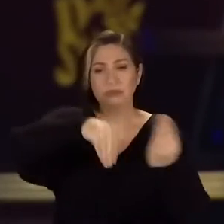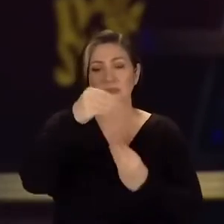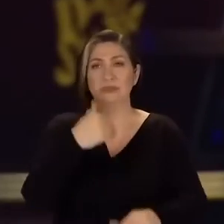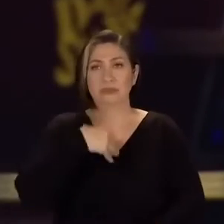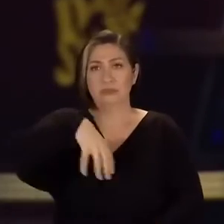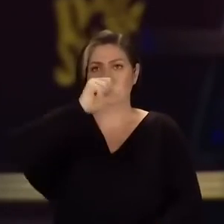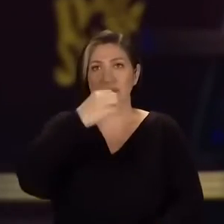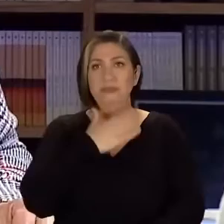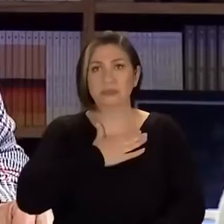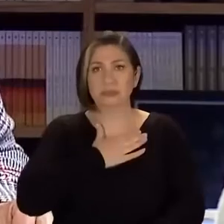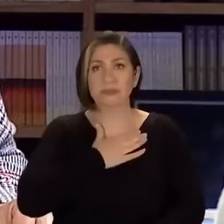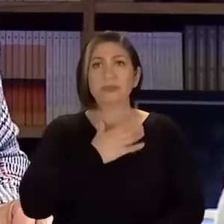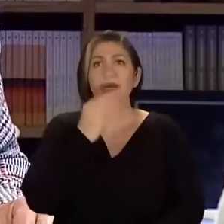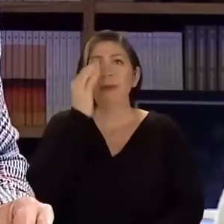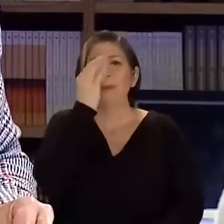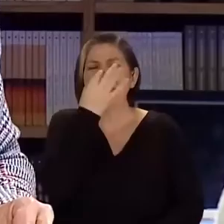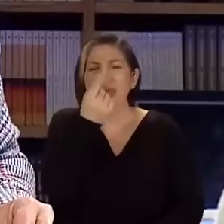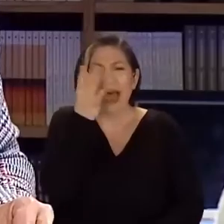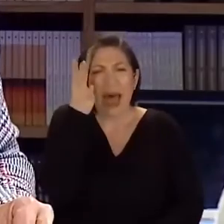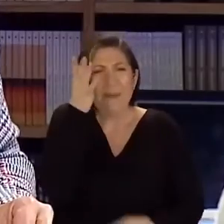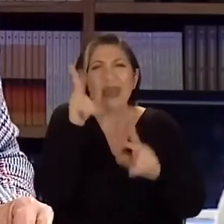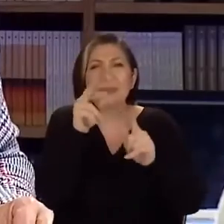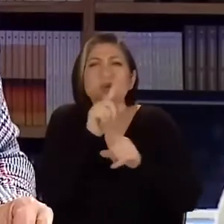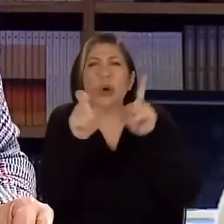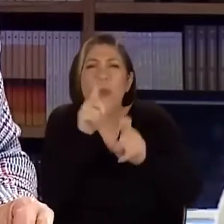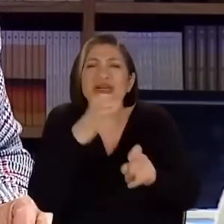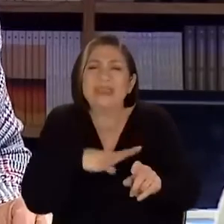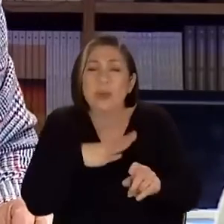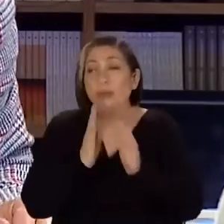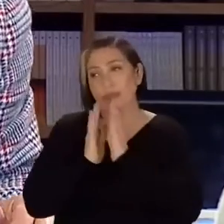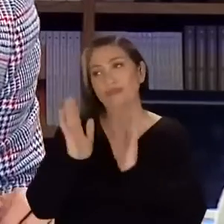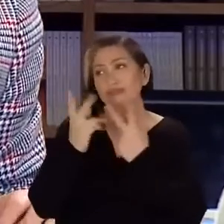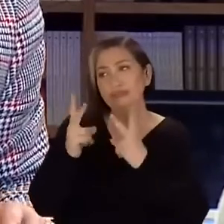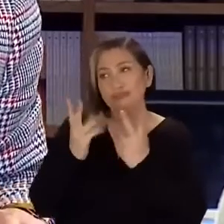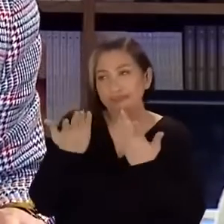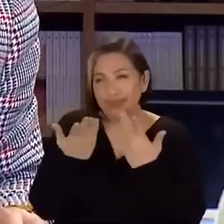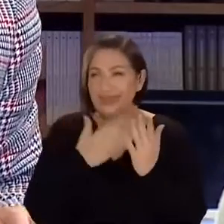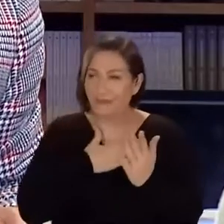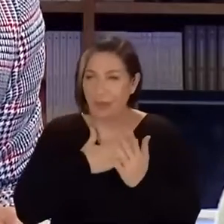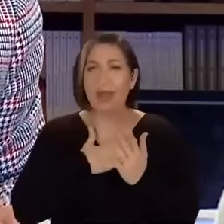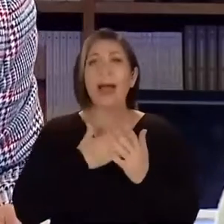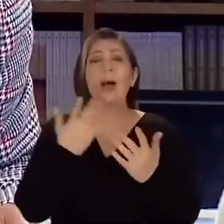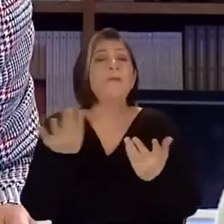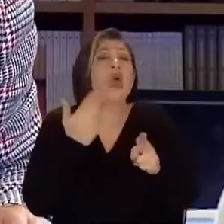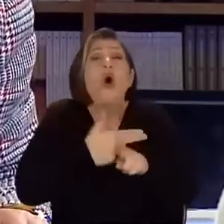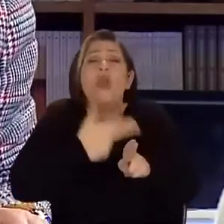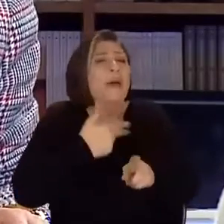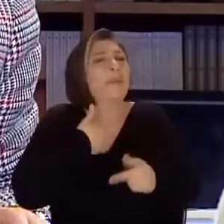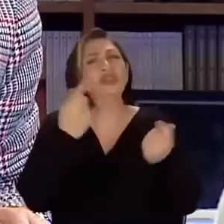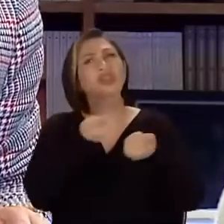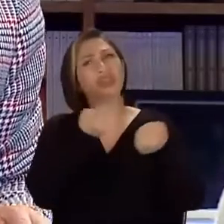Peki basit biraz aptalca sorular sorayım. Estağfurullah. Örnekse ben çalıştığım